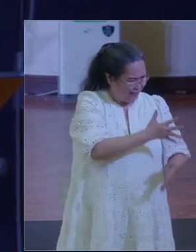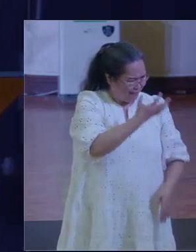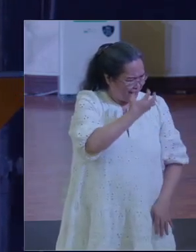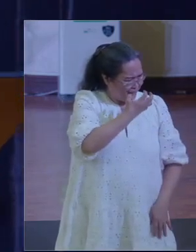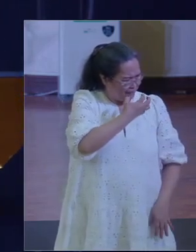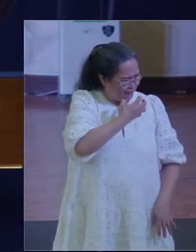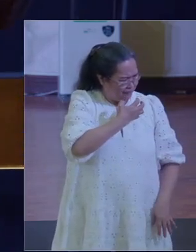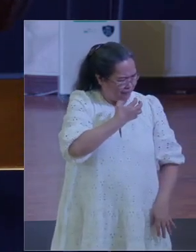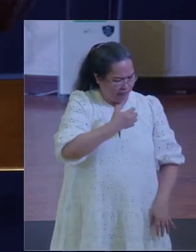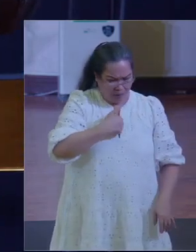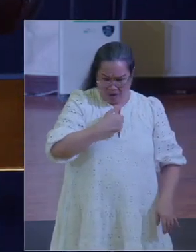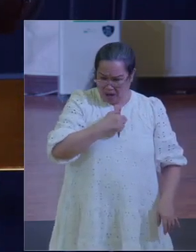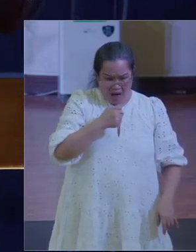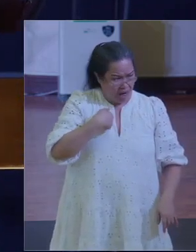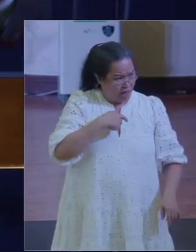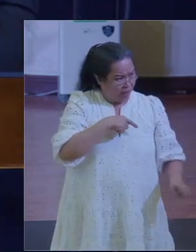siya.